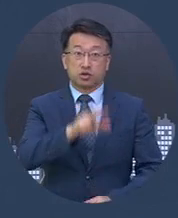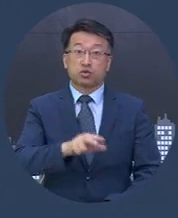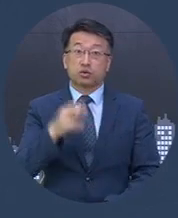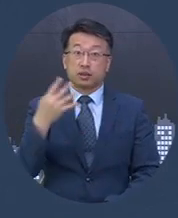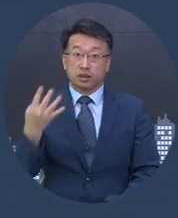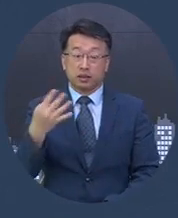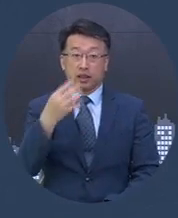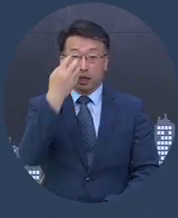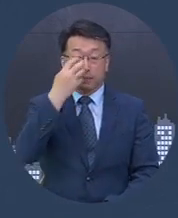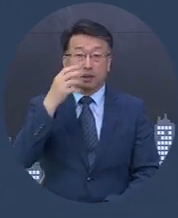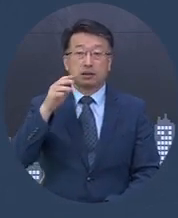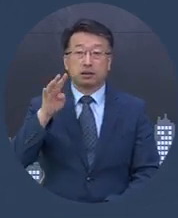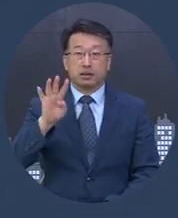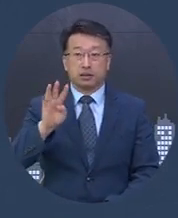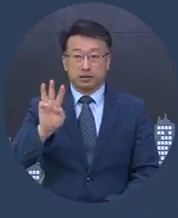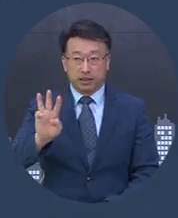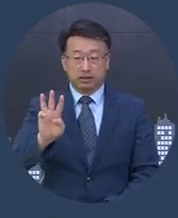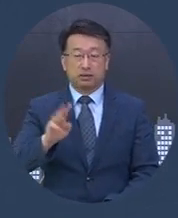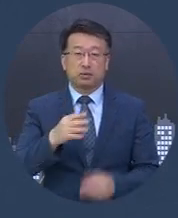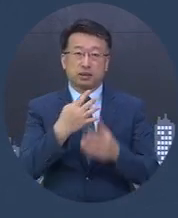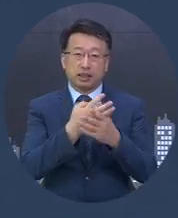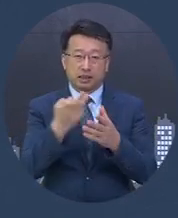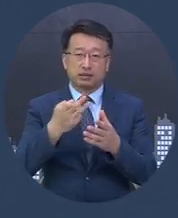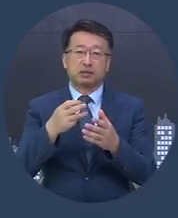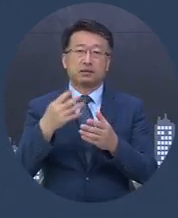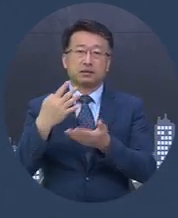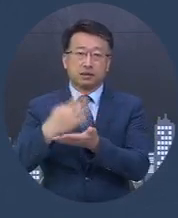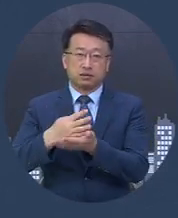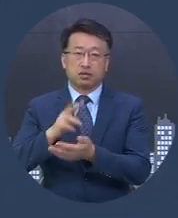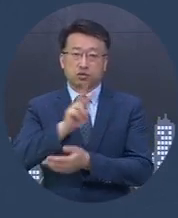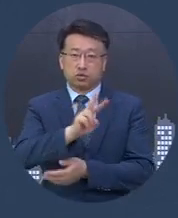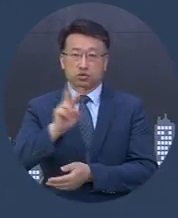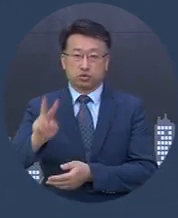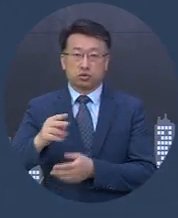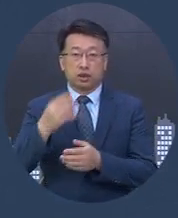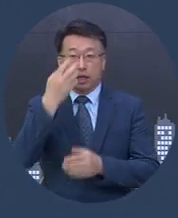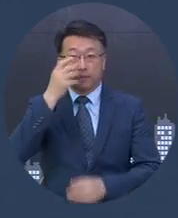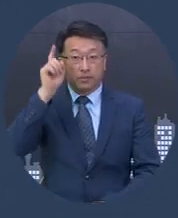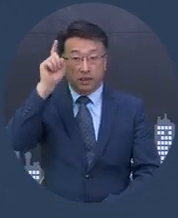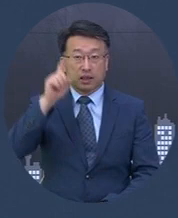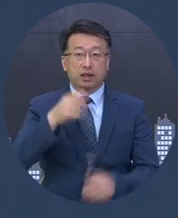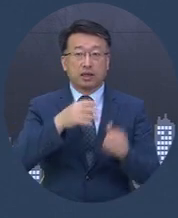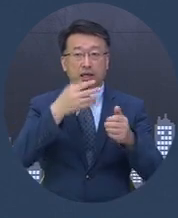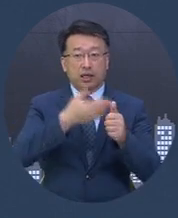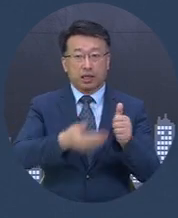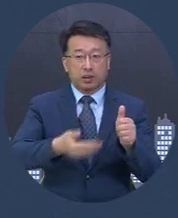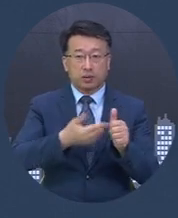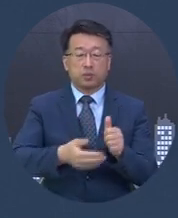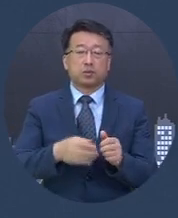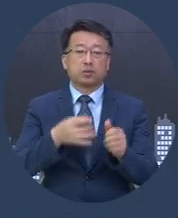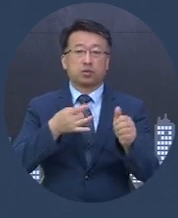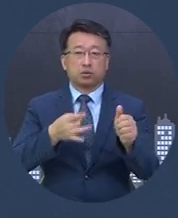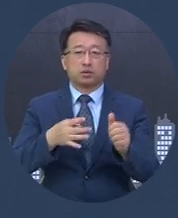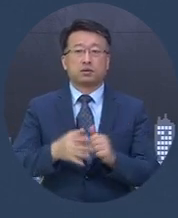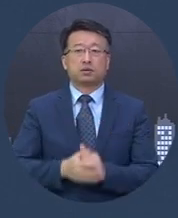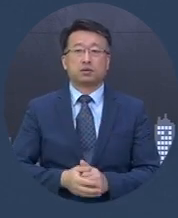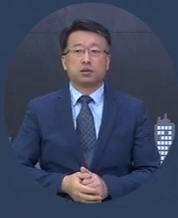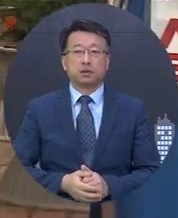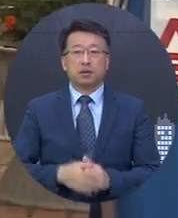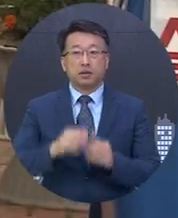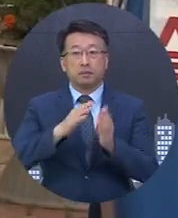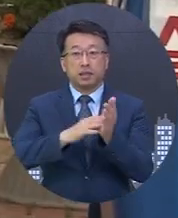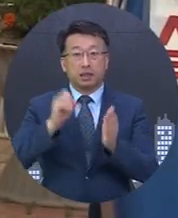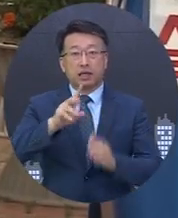4명, 함안 3명, 양산 사천 2명, 함양, 하동, 통영, 밀양 1명입니다.